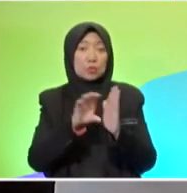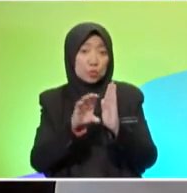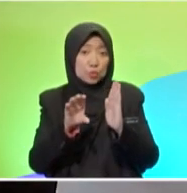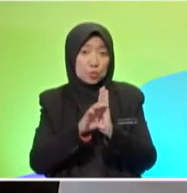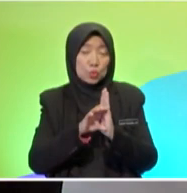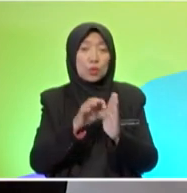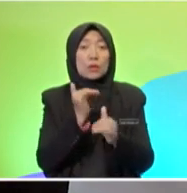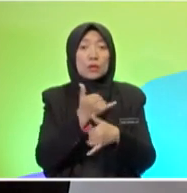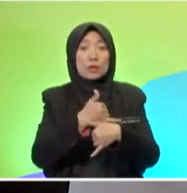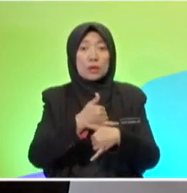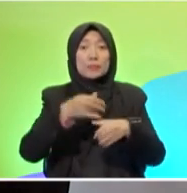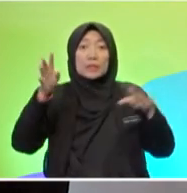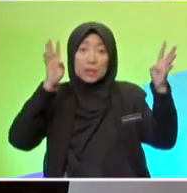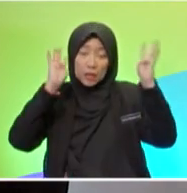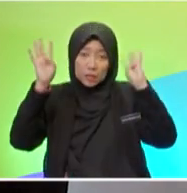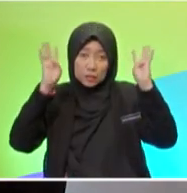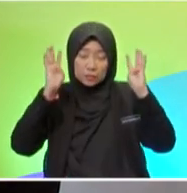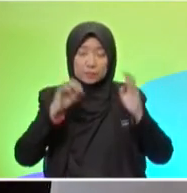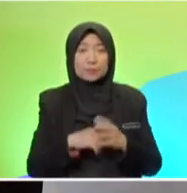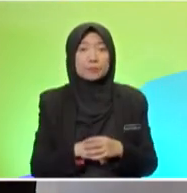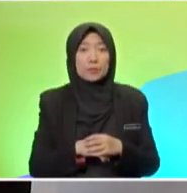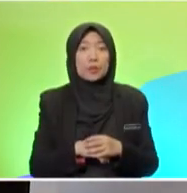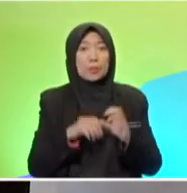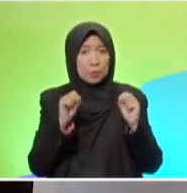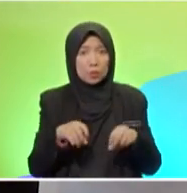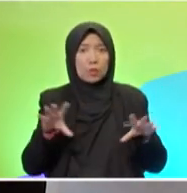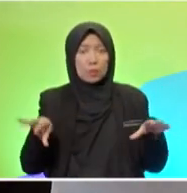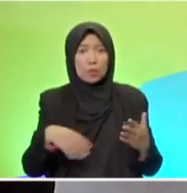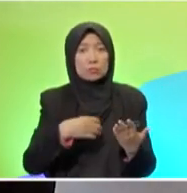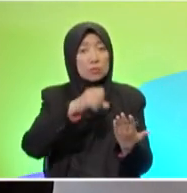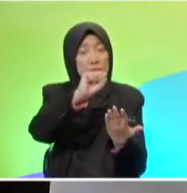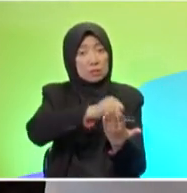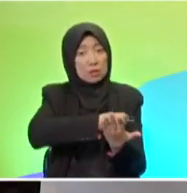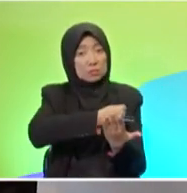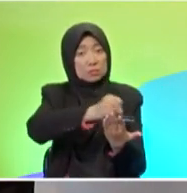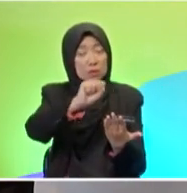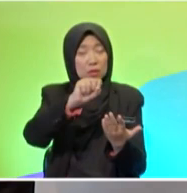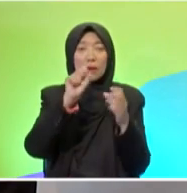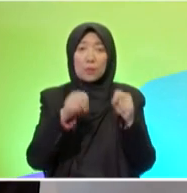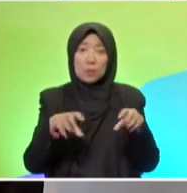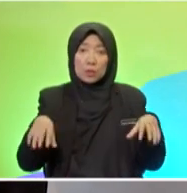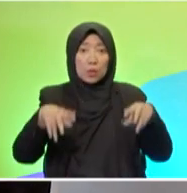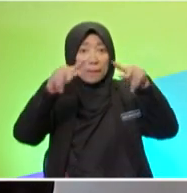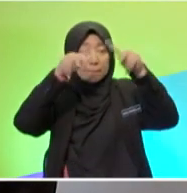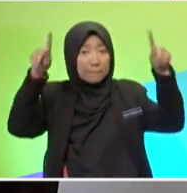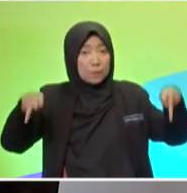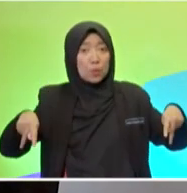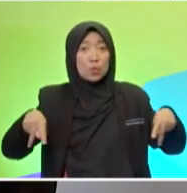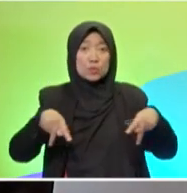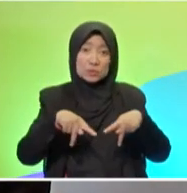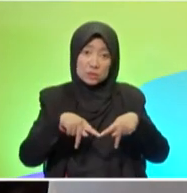lakukan di sekolah adalah mungkin mereka boleh membuat saja mungkin mereka boleh membawa poster mereka boleh membuat